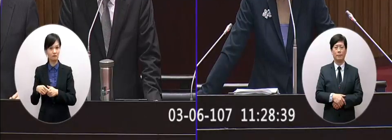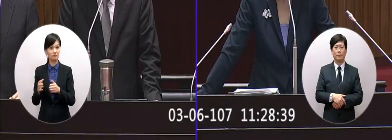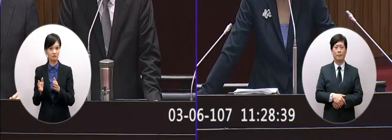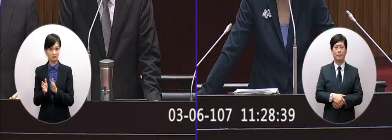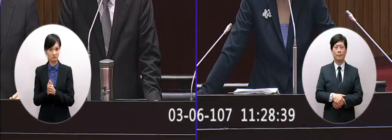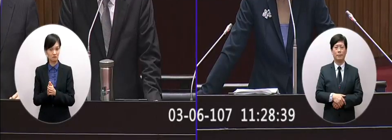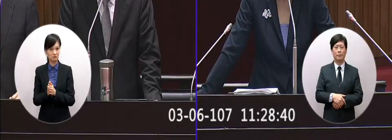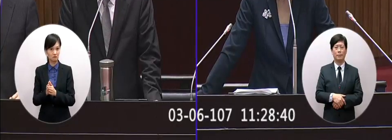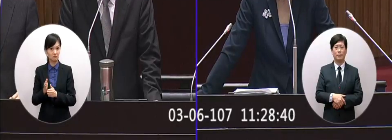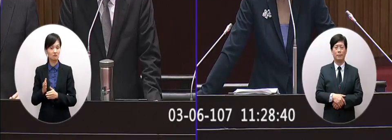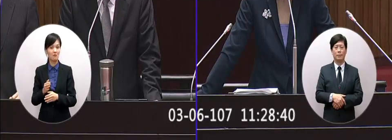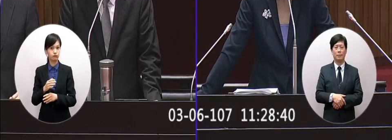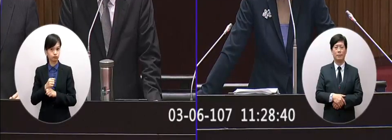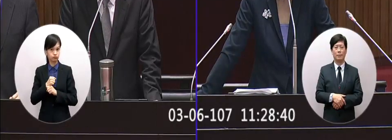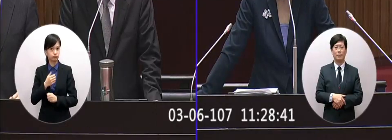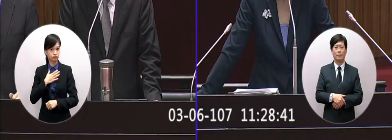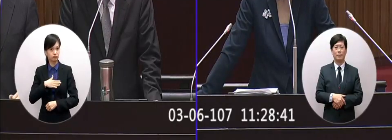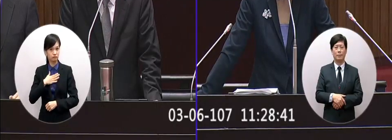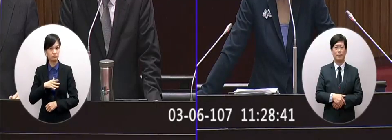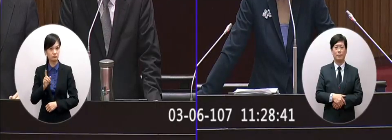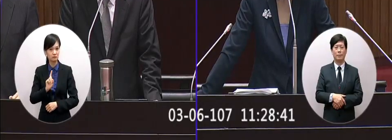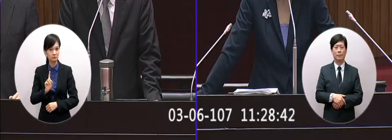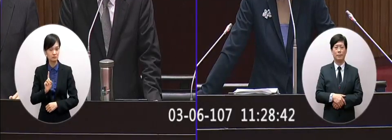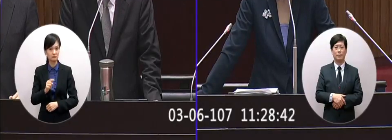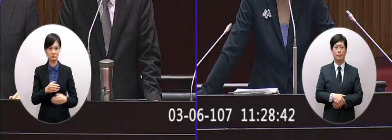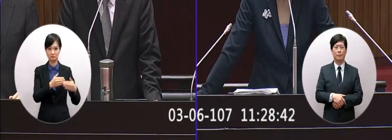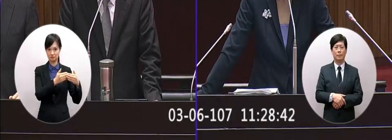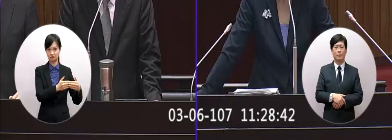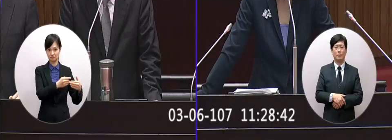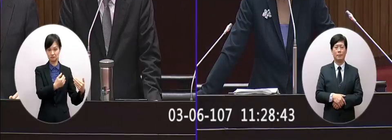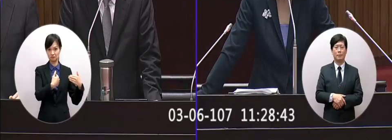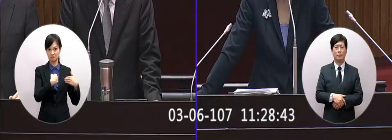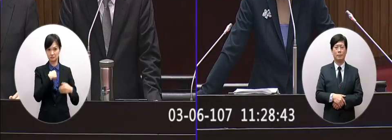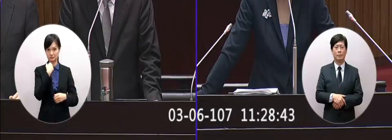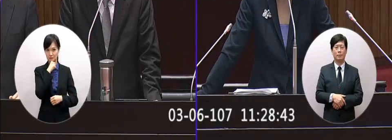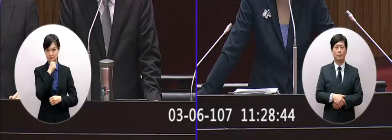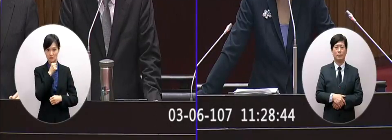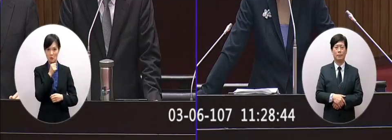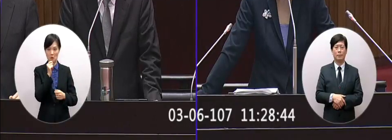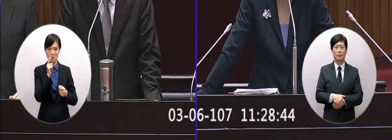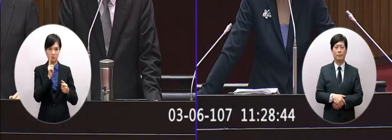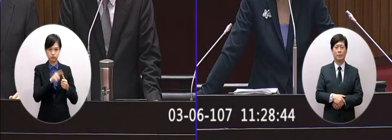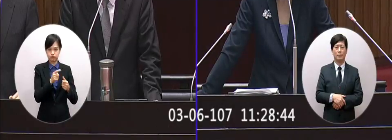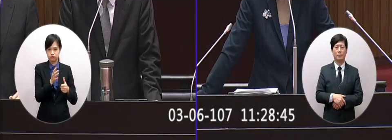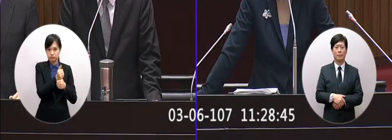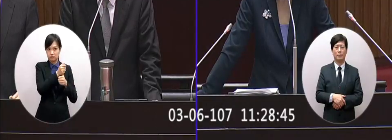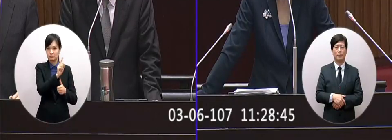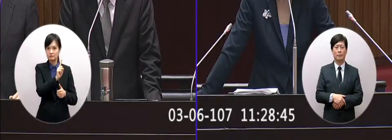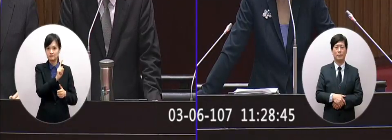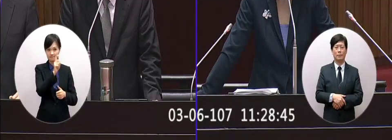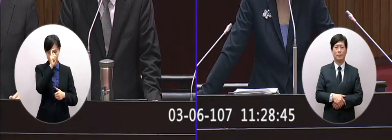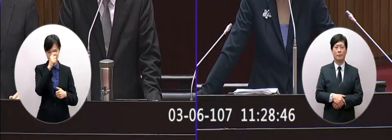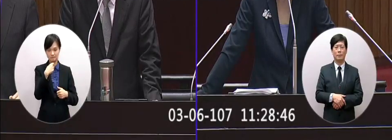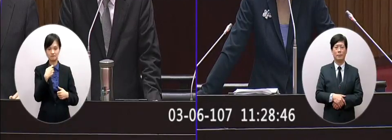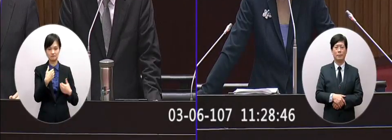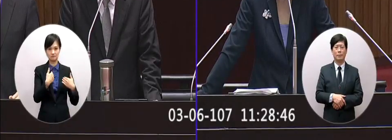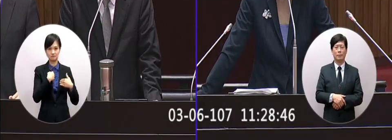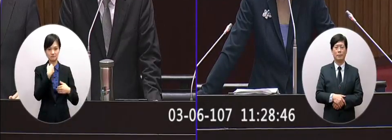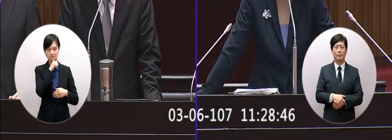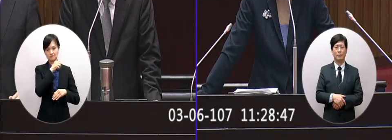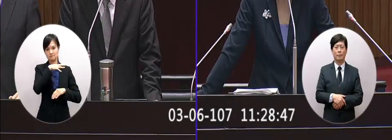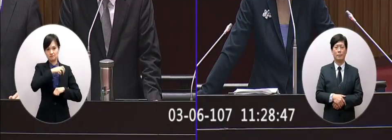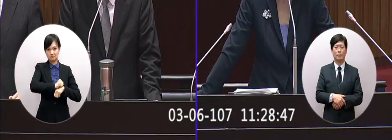到一点，中国对台湾的政策的最终就是并吞台湾、其他所有的程序